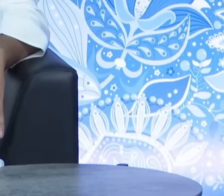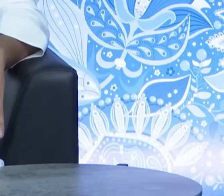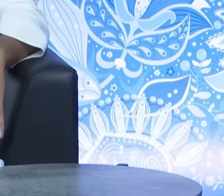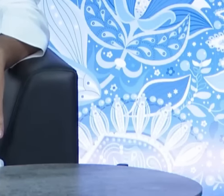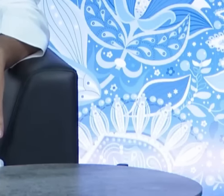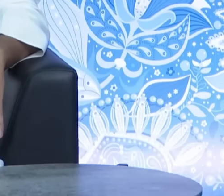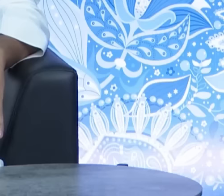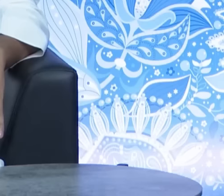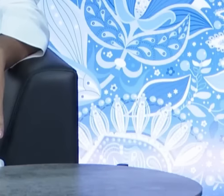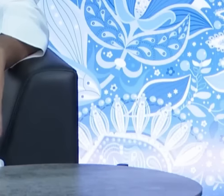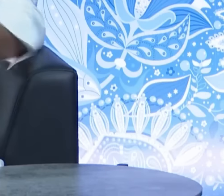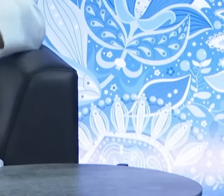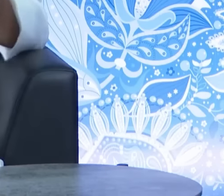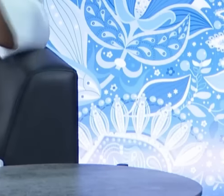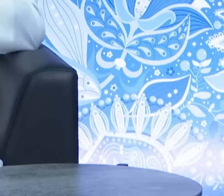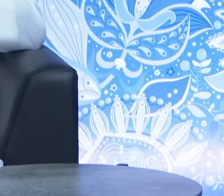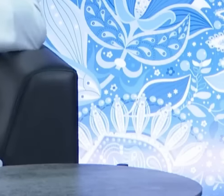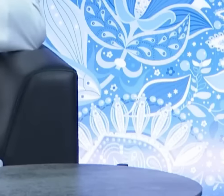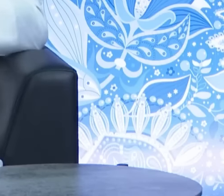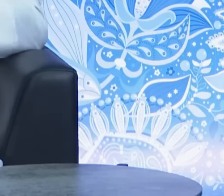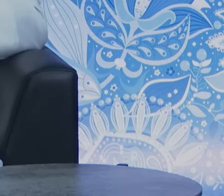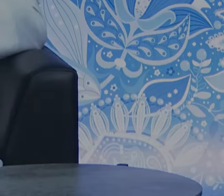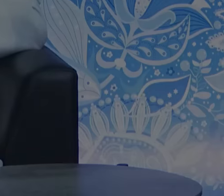bukan semasa ia berlalu